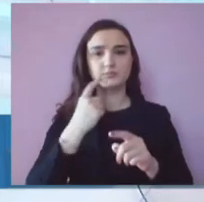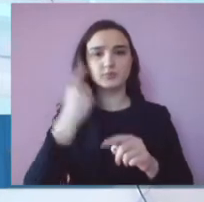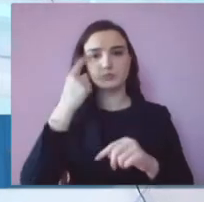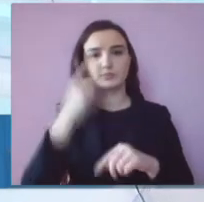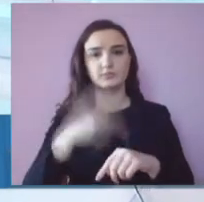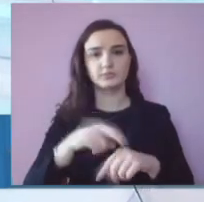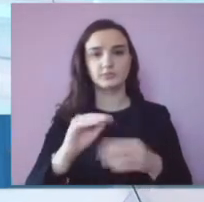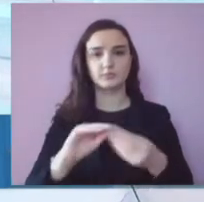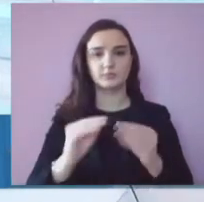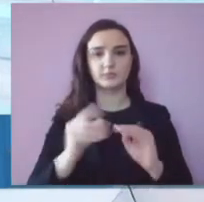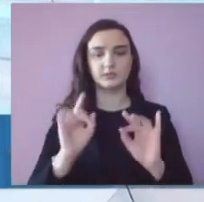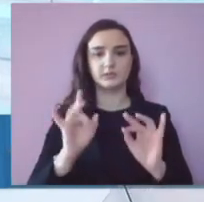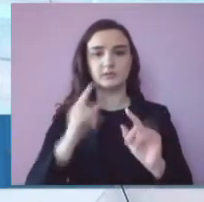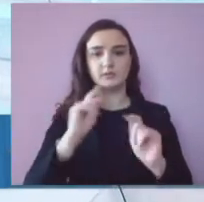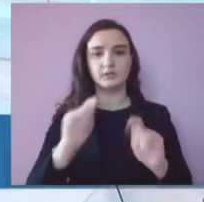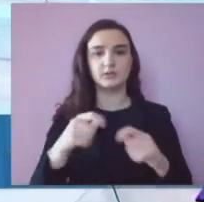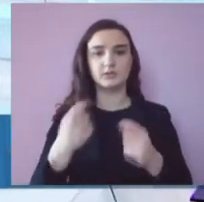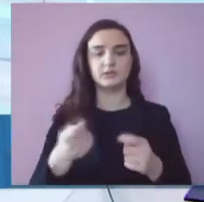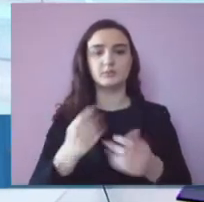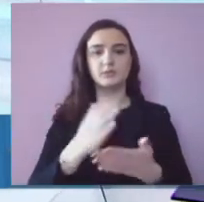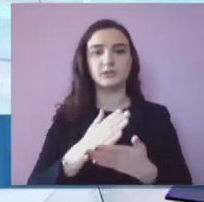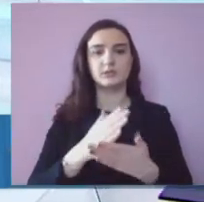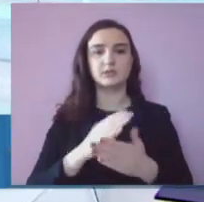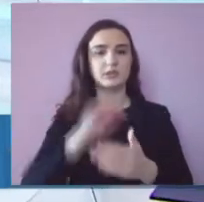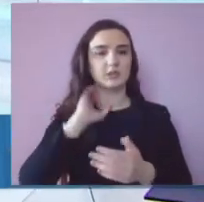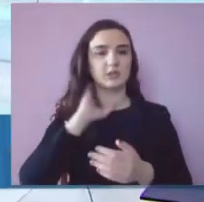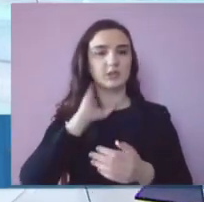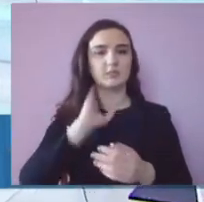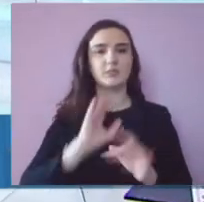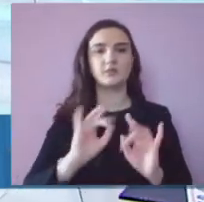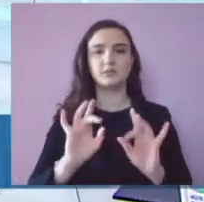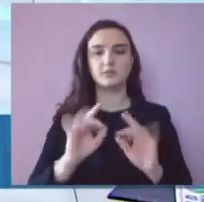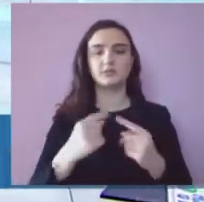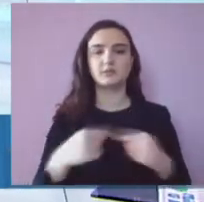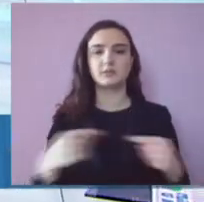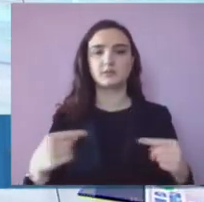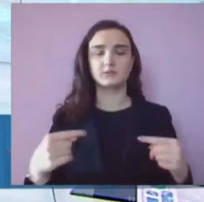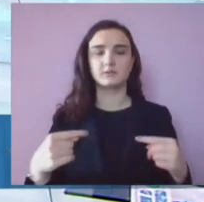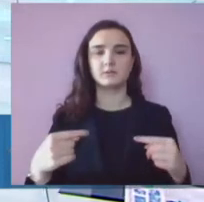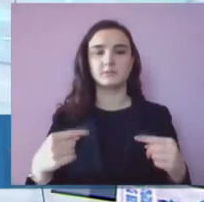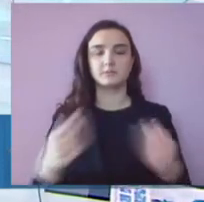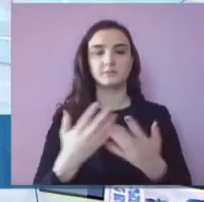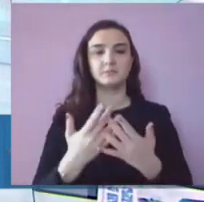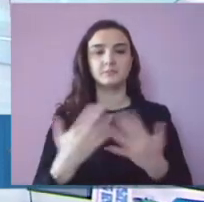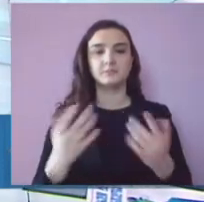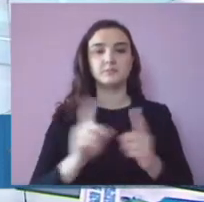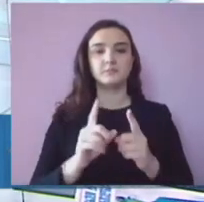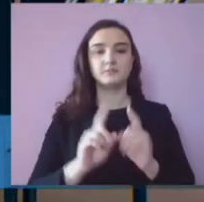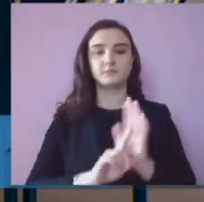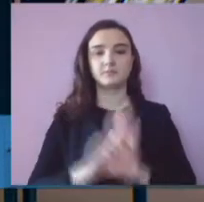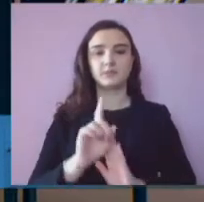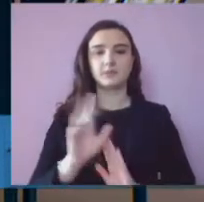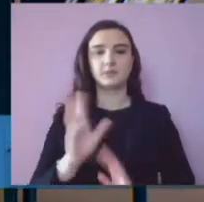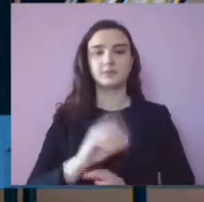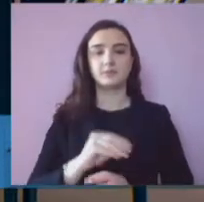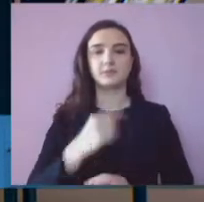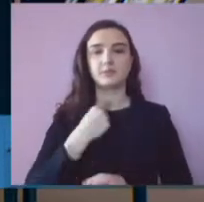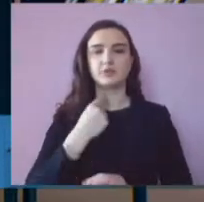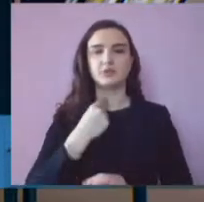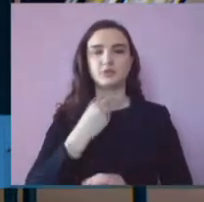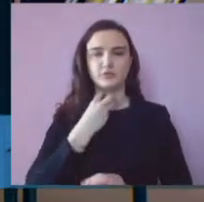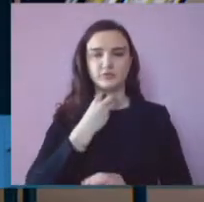ტკივილის გადაცემა. არის კეფაში ეს გადაცემა, ნუ სხვადასხვა ნაირი, მაგრამ მაინც იწყება ფარისებრ ჯირკვლის